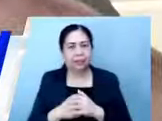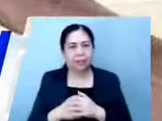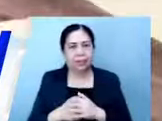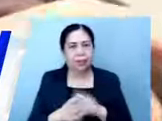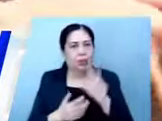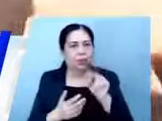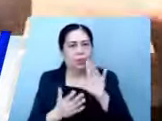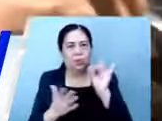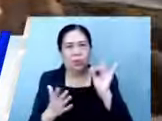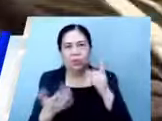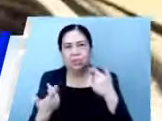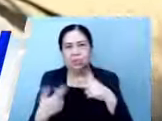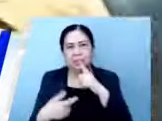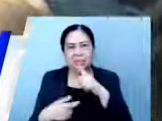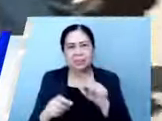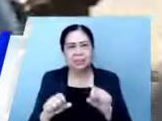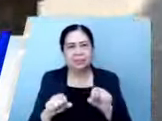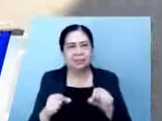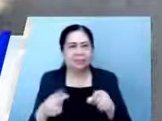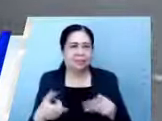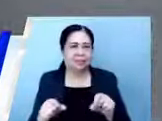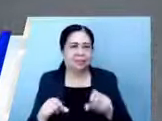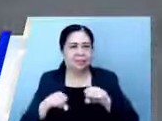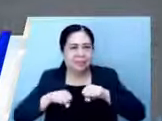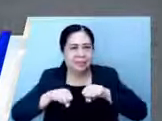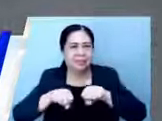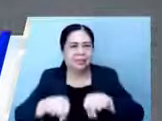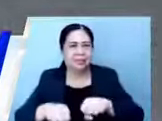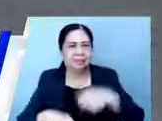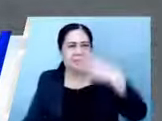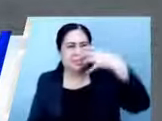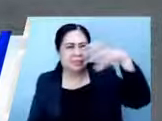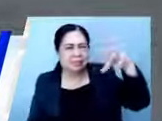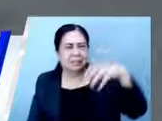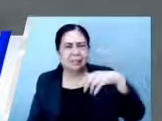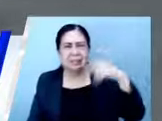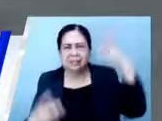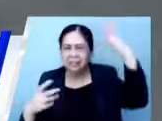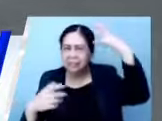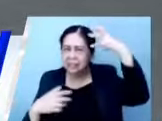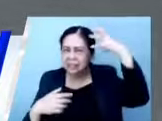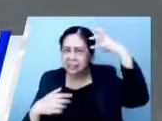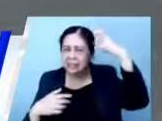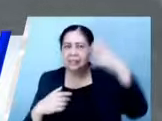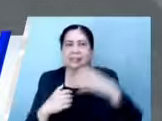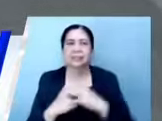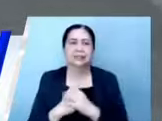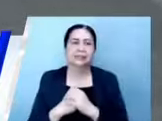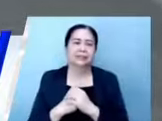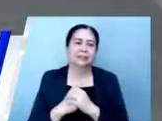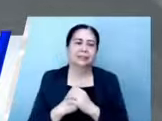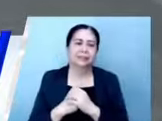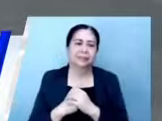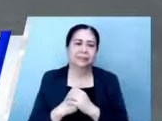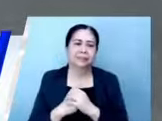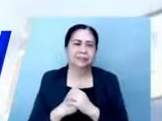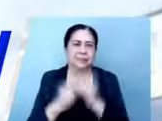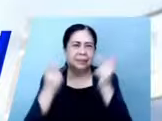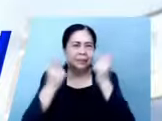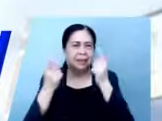mula sa itinutulak niyang kariton. Mainit, masakit sa ulo, tsaka masakit sa mata yung sobrang